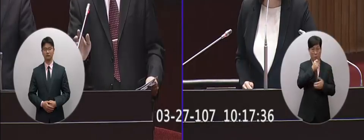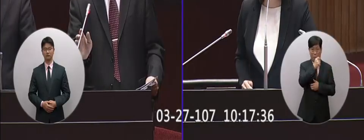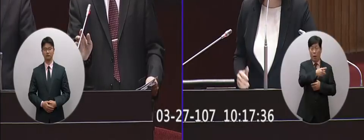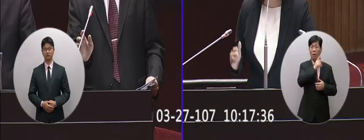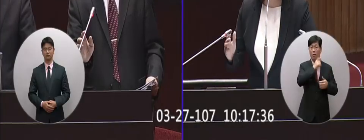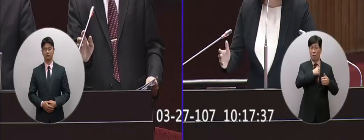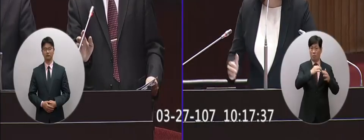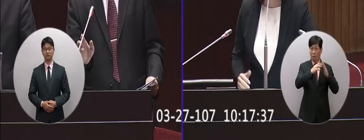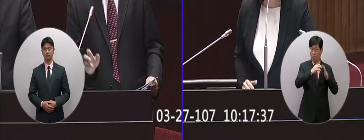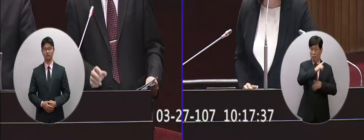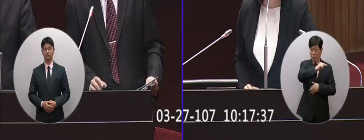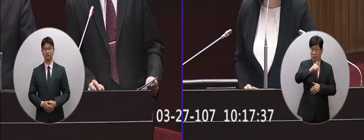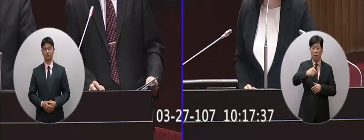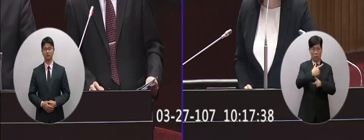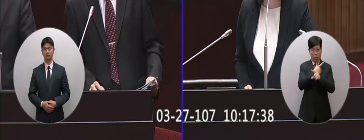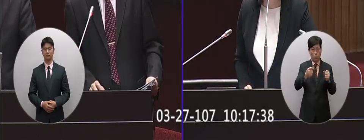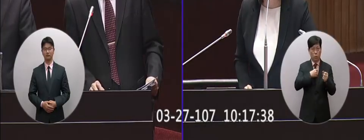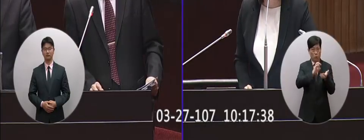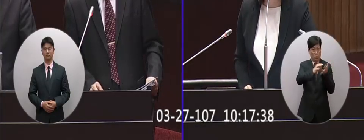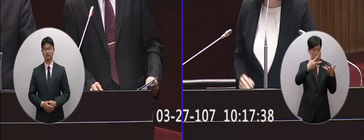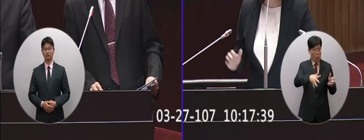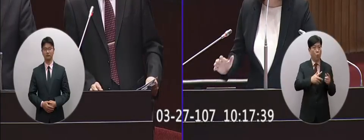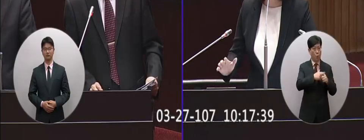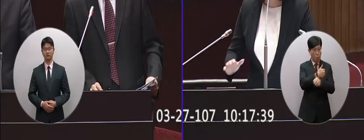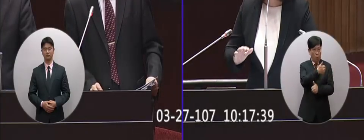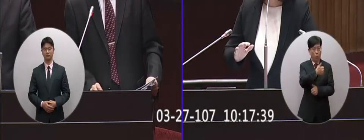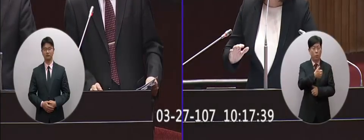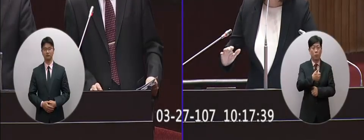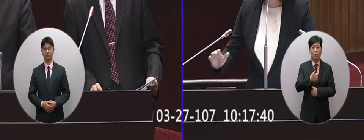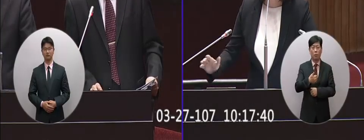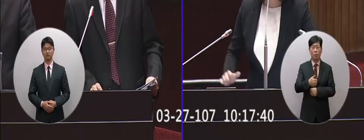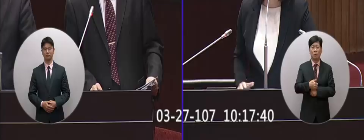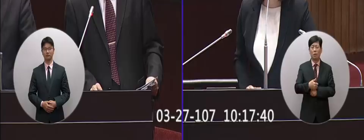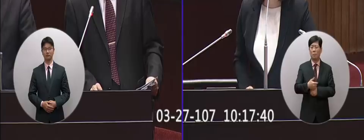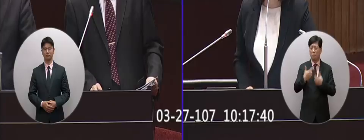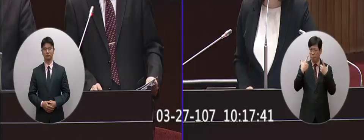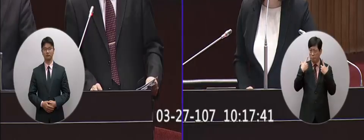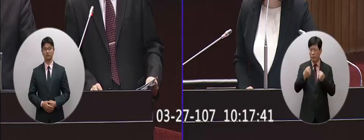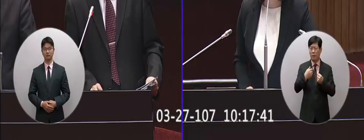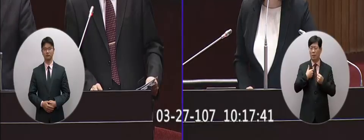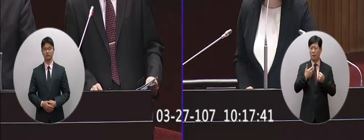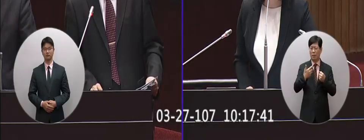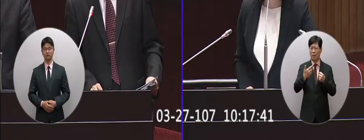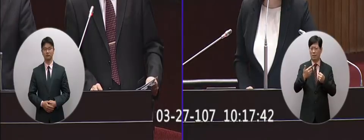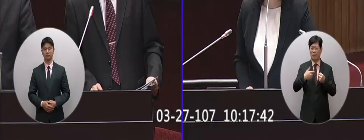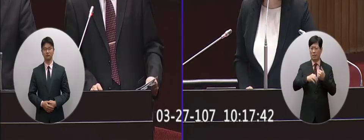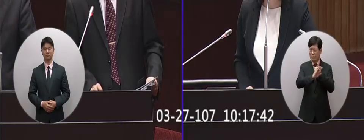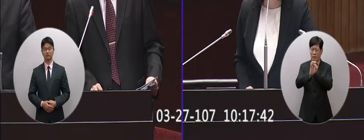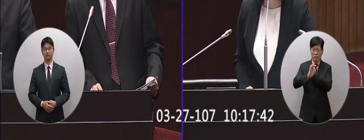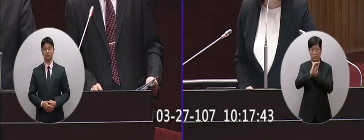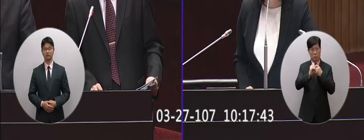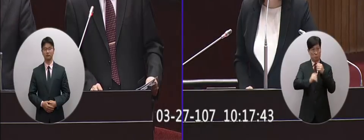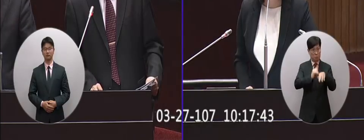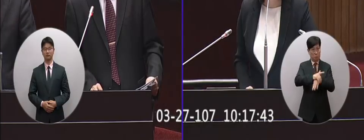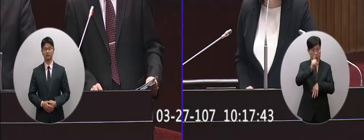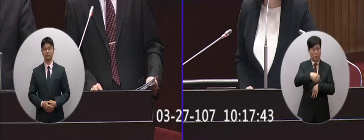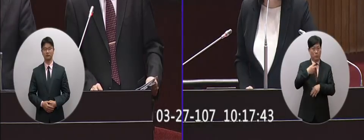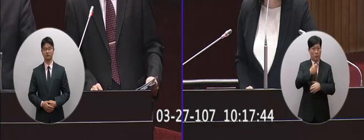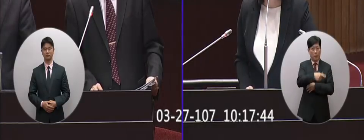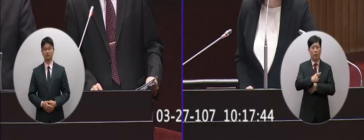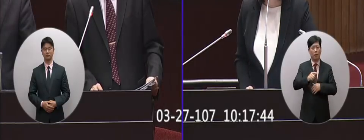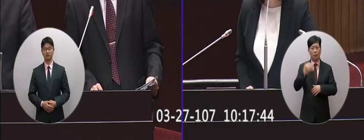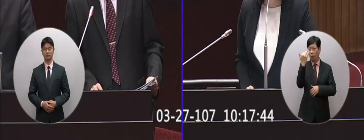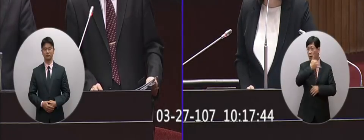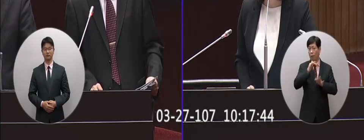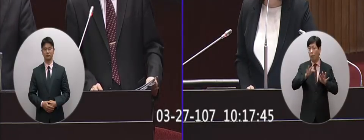器的时候都知道，要买它用过的。都知道，其实有很多，其实可能都是要比较成熟的。可是我们这一